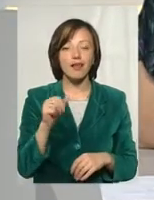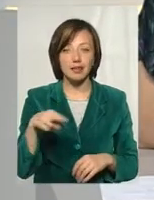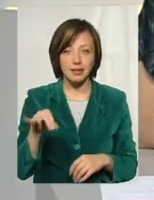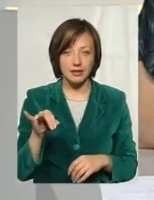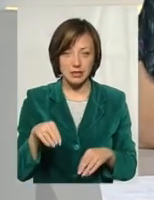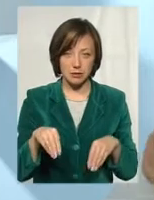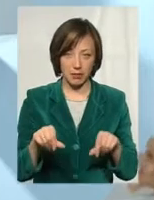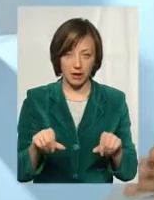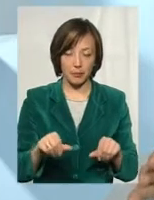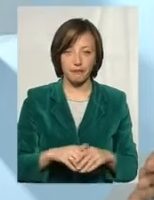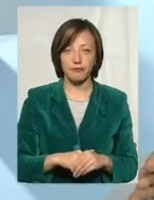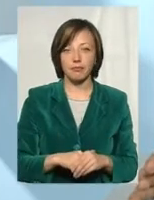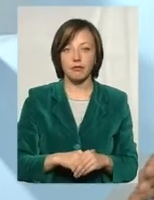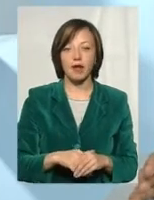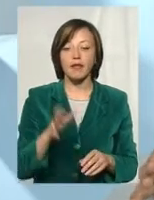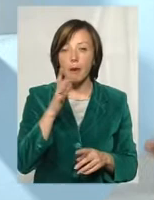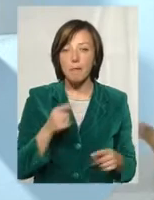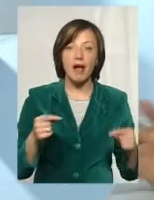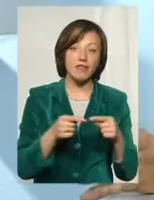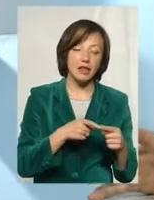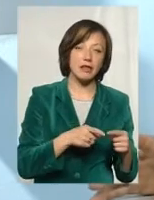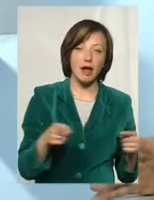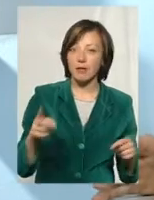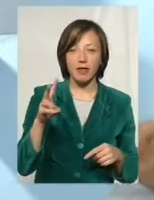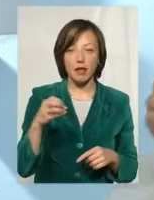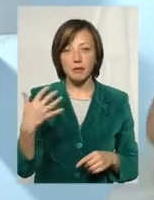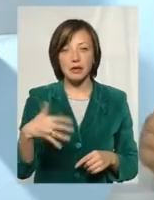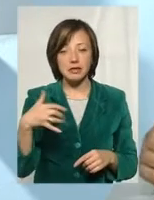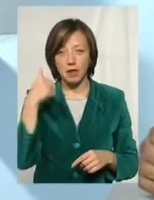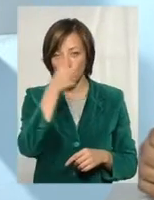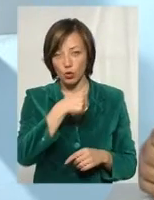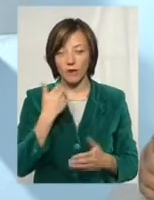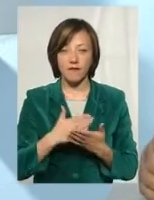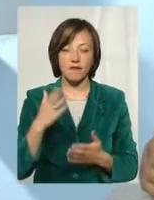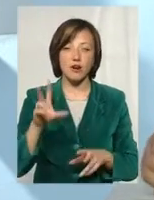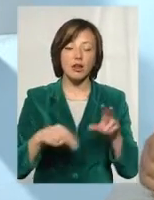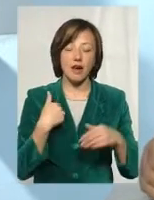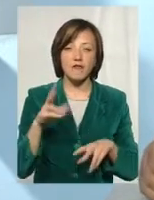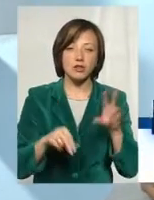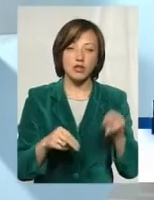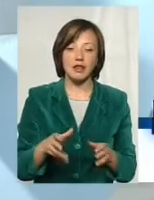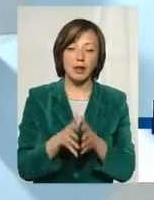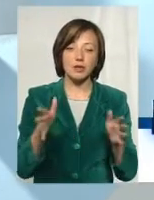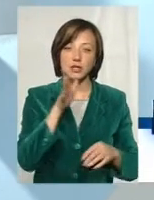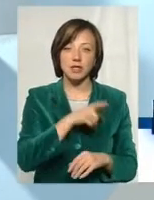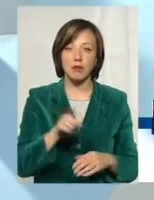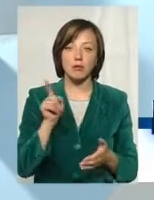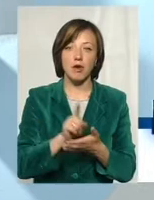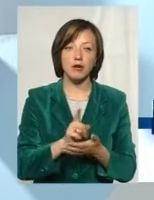ринок оренди землі на певний термін. Не на 50 років. Я вважаю, що найбільший термін має